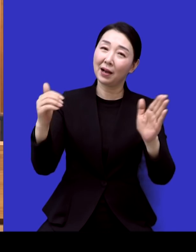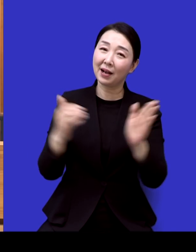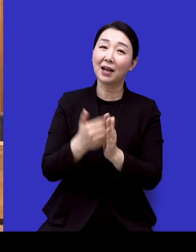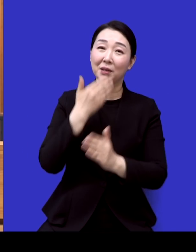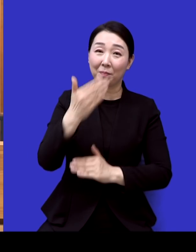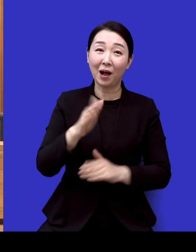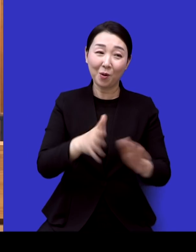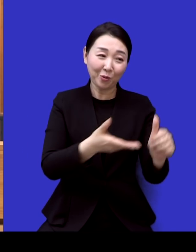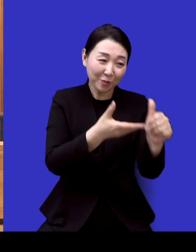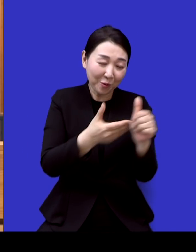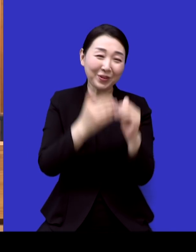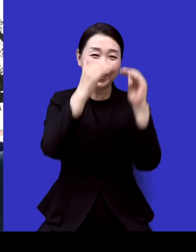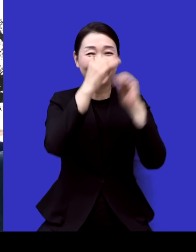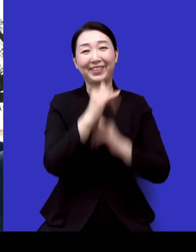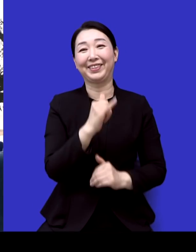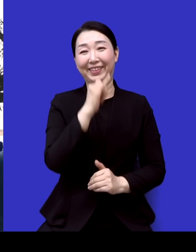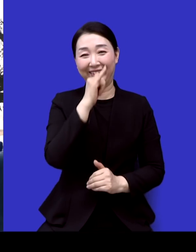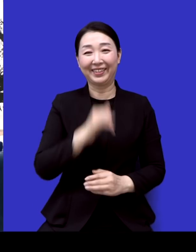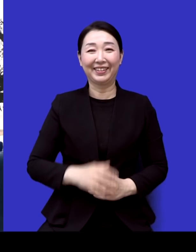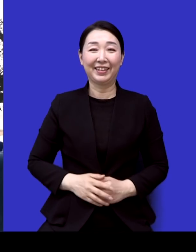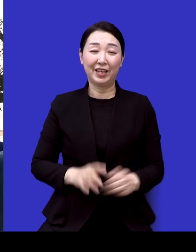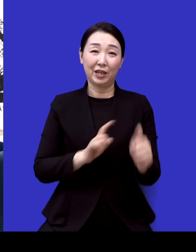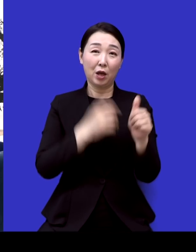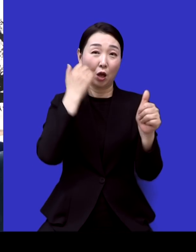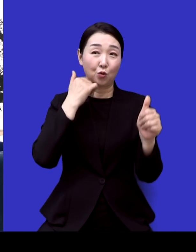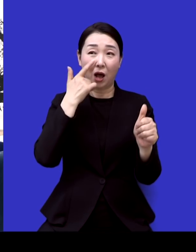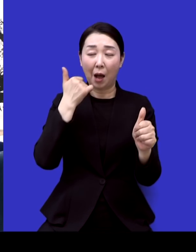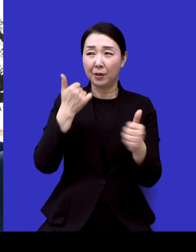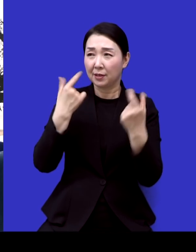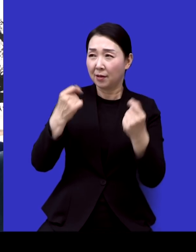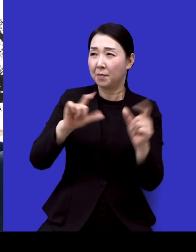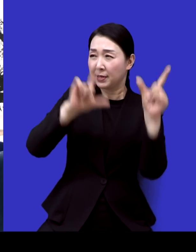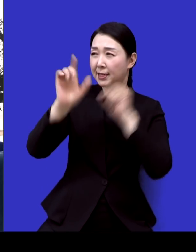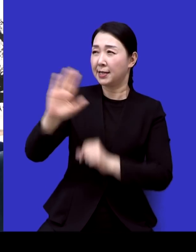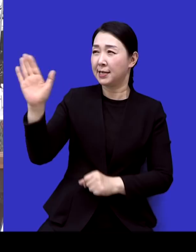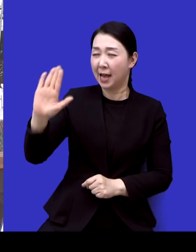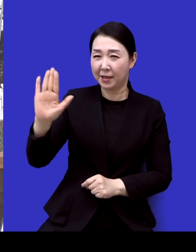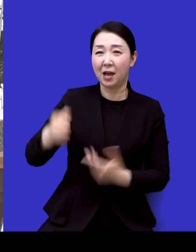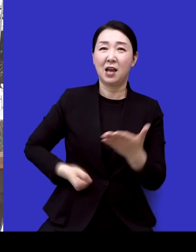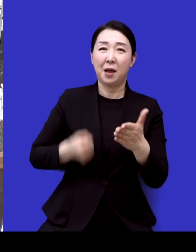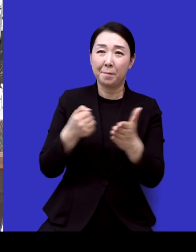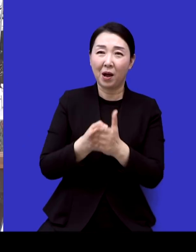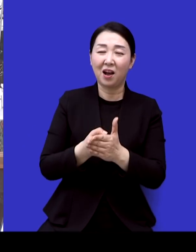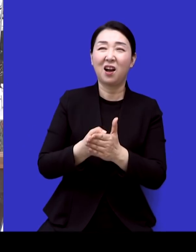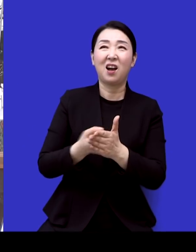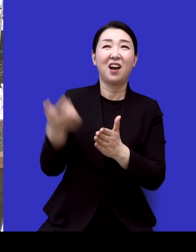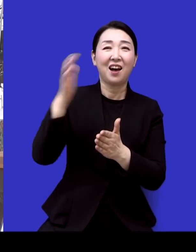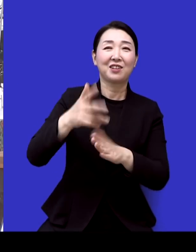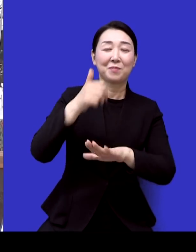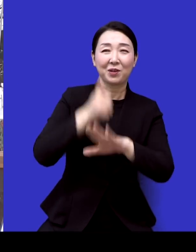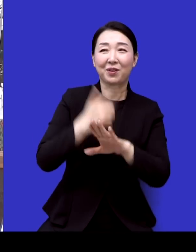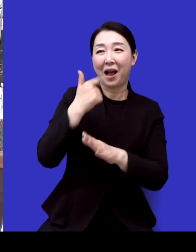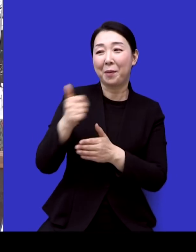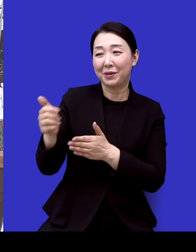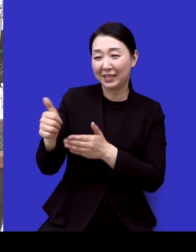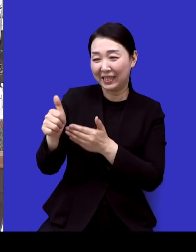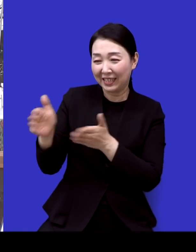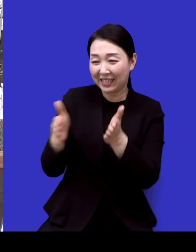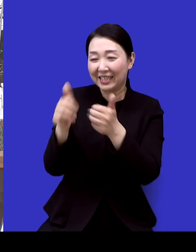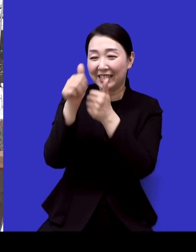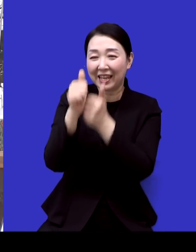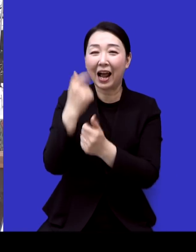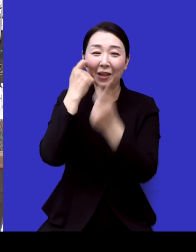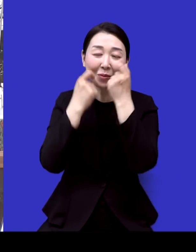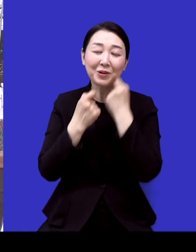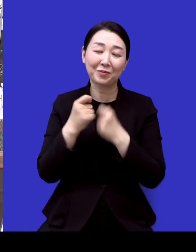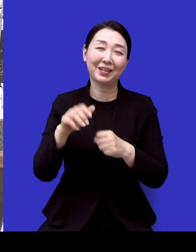분이 바로 그런 사연을 가지셨다고 합니다. 네, 이분은 아버지처럼 살지 않겠다고 했지만 결국 아버지의 길을 따라서 눈물로